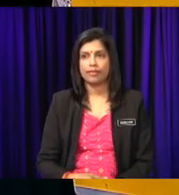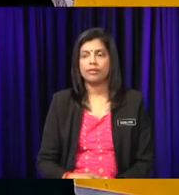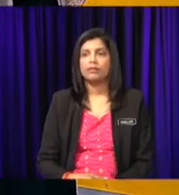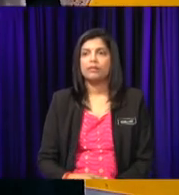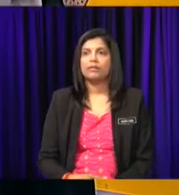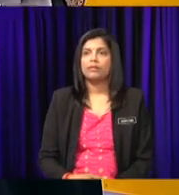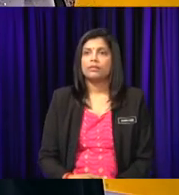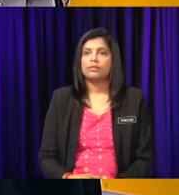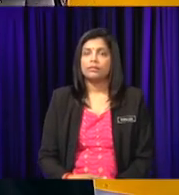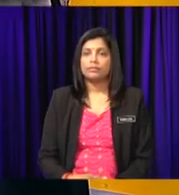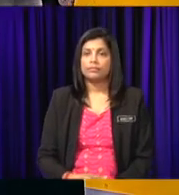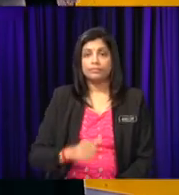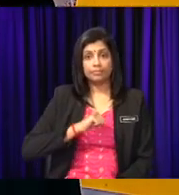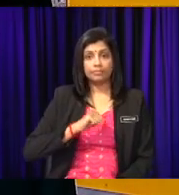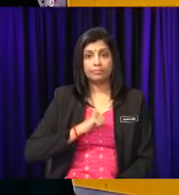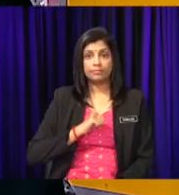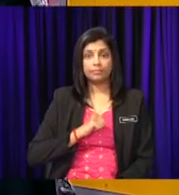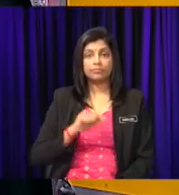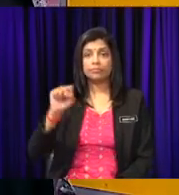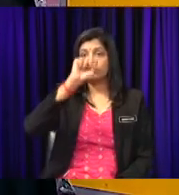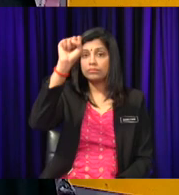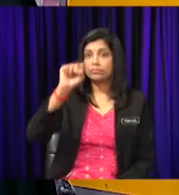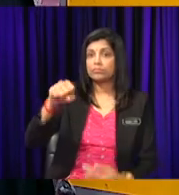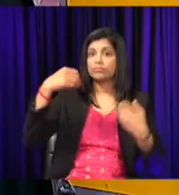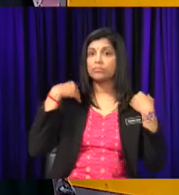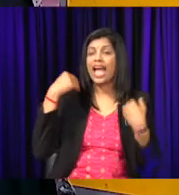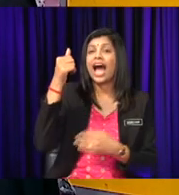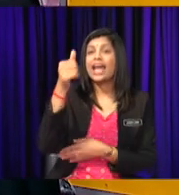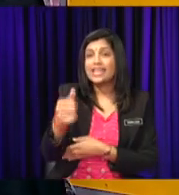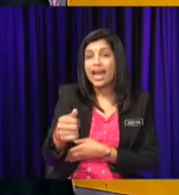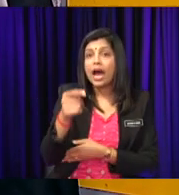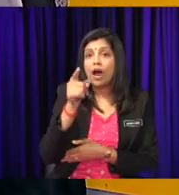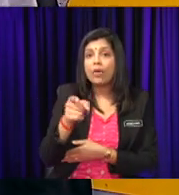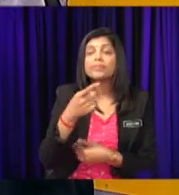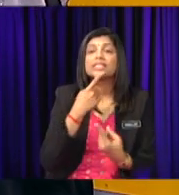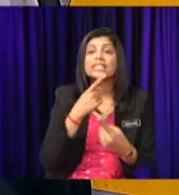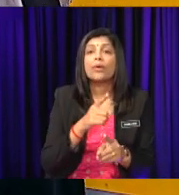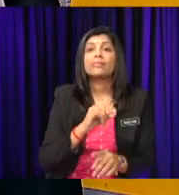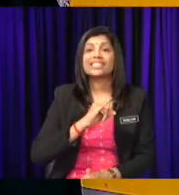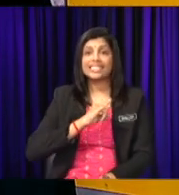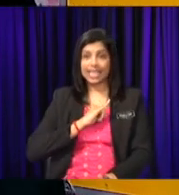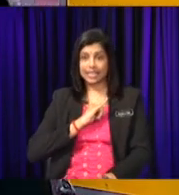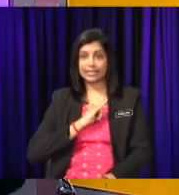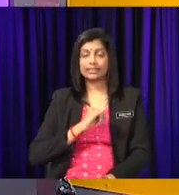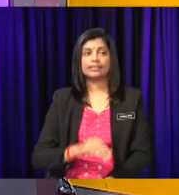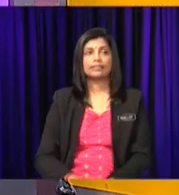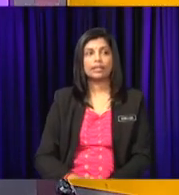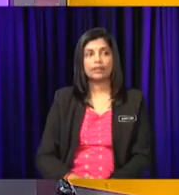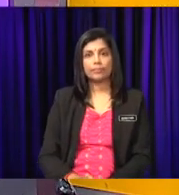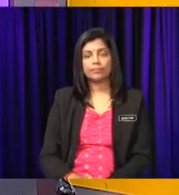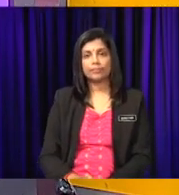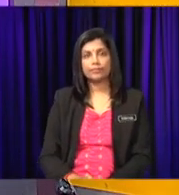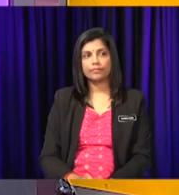maknanya merujuk kepada diri sendiri dan air sekali ini saya ambil satu